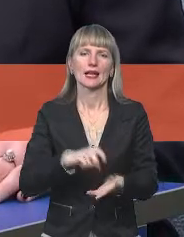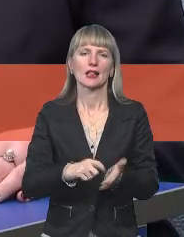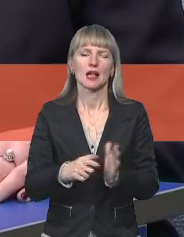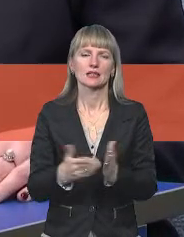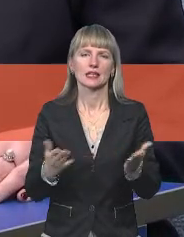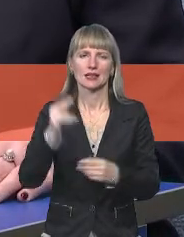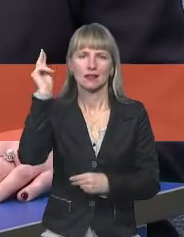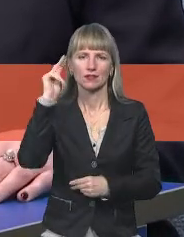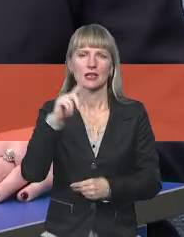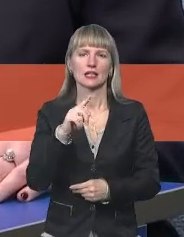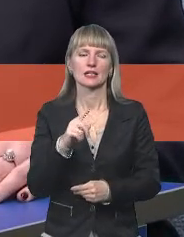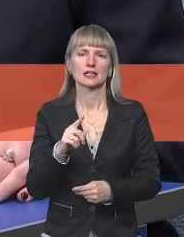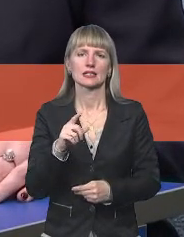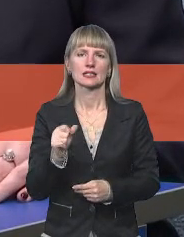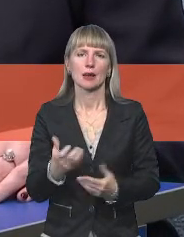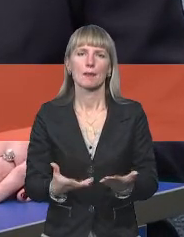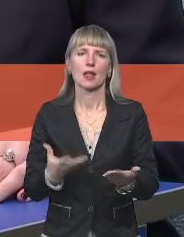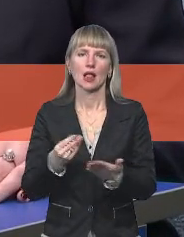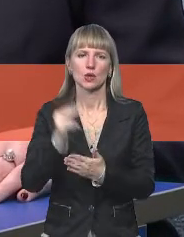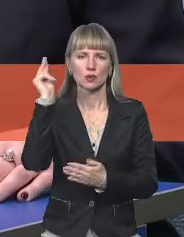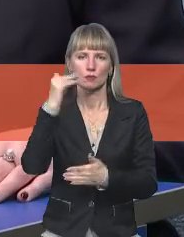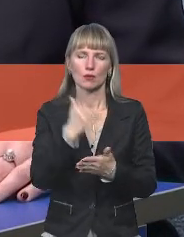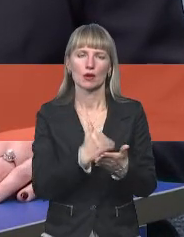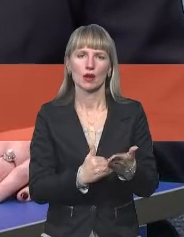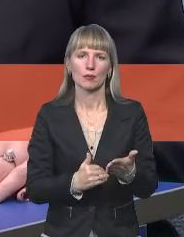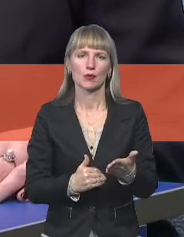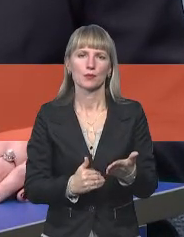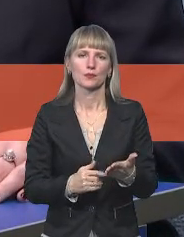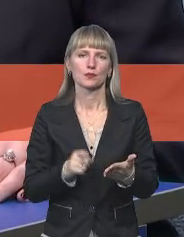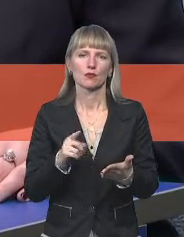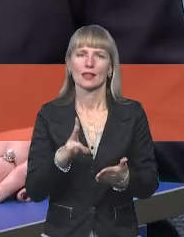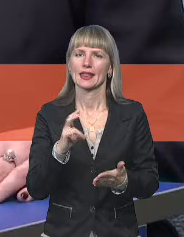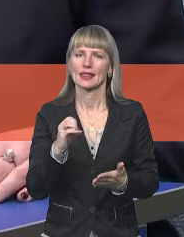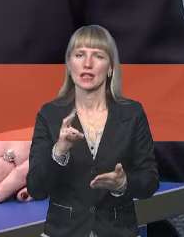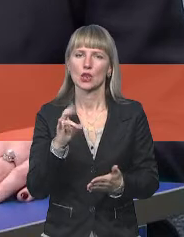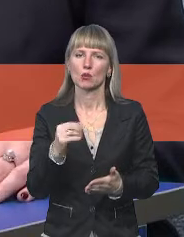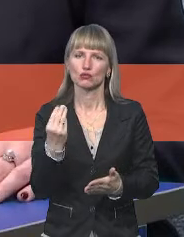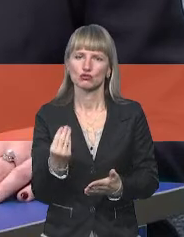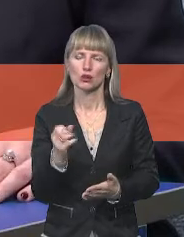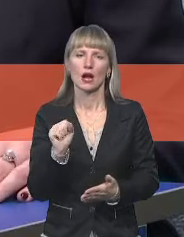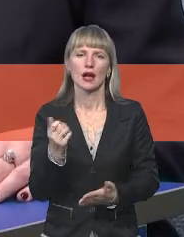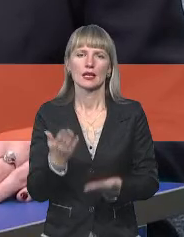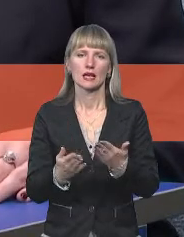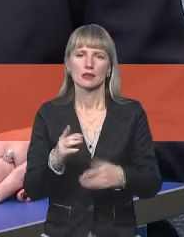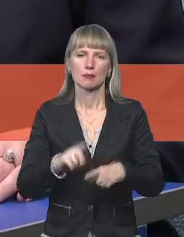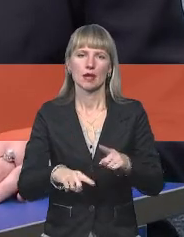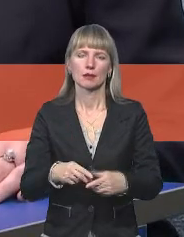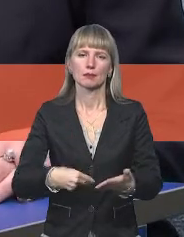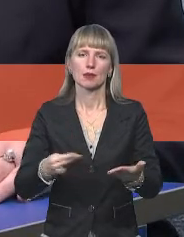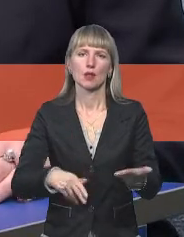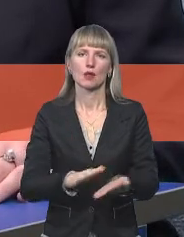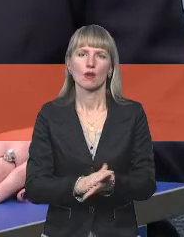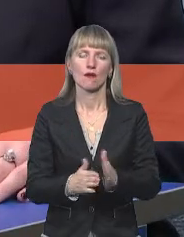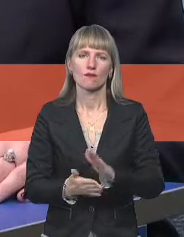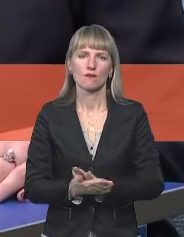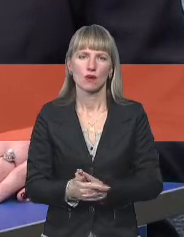які навчаються за платною освітньою програмою, тобто вони не НУШ, а якщо батьки підписували договор